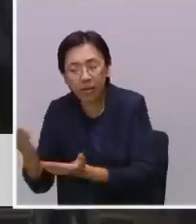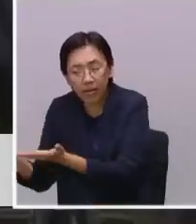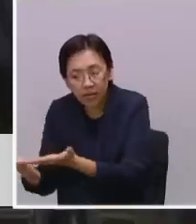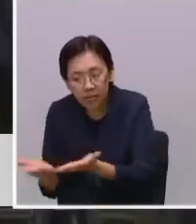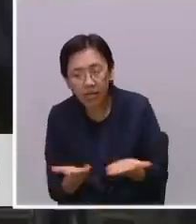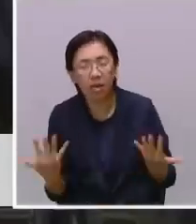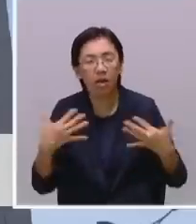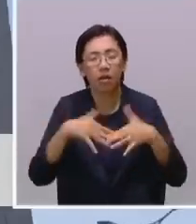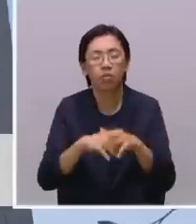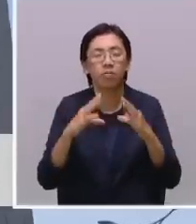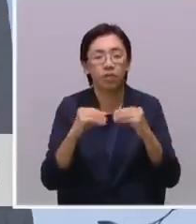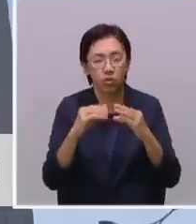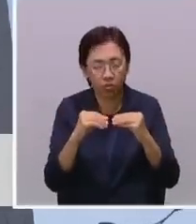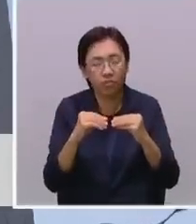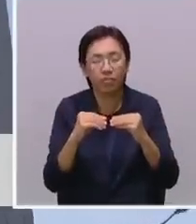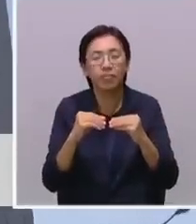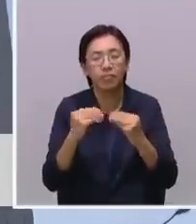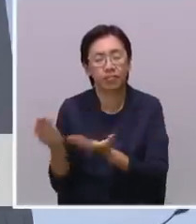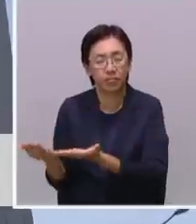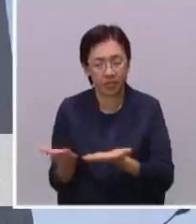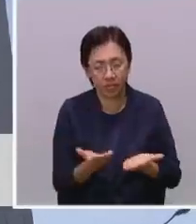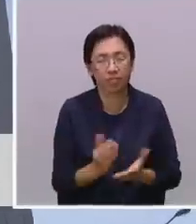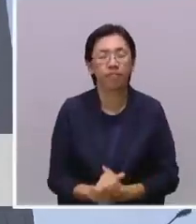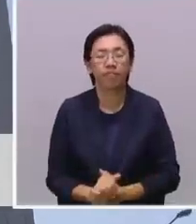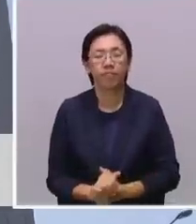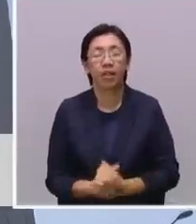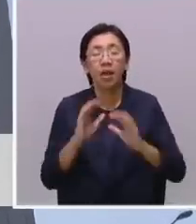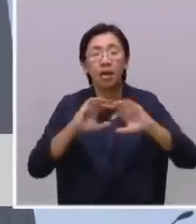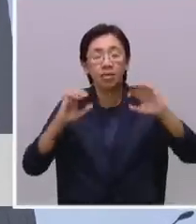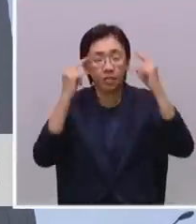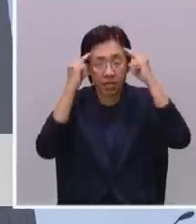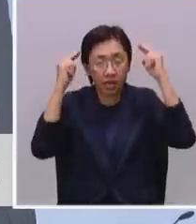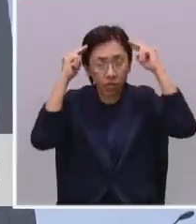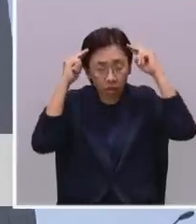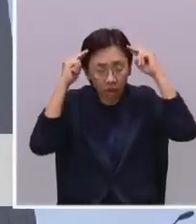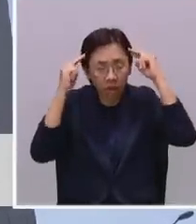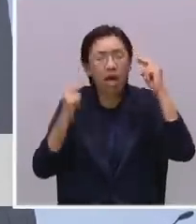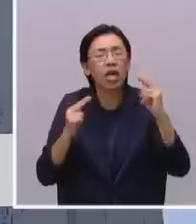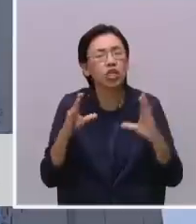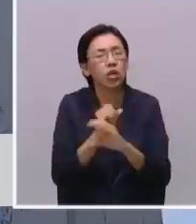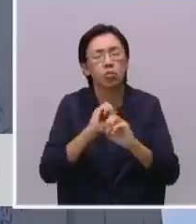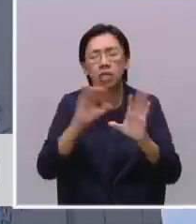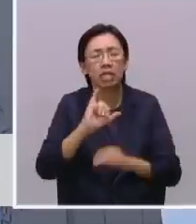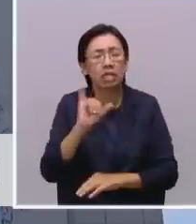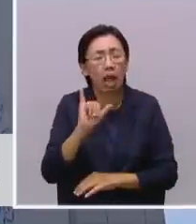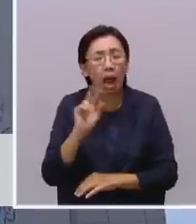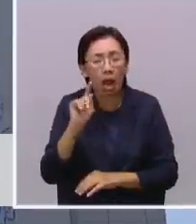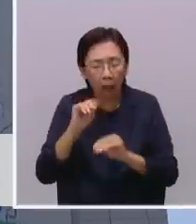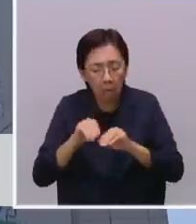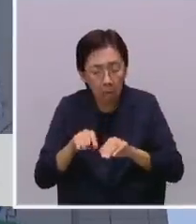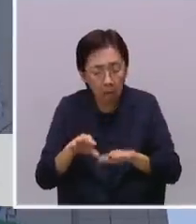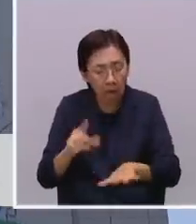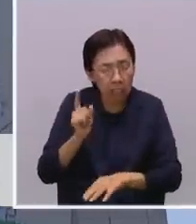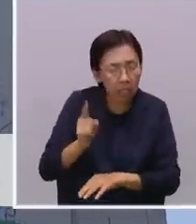ร่วมประชุมสันนิบาตอาหรับอย่างเป็นทางการค่ะแต่ว่ารัฐบาลซาอุดิอาระเบียยังไม่ได้ยืนยันในข่าวนี้ที่มันหลุดออกมานะคะ